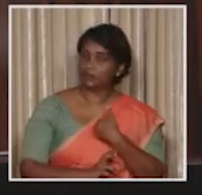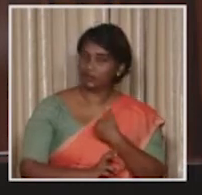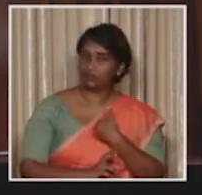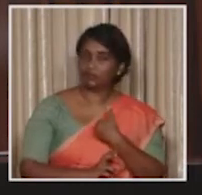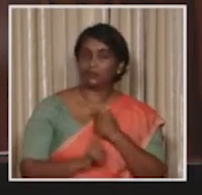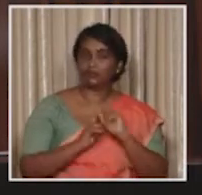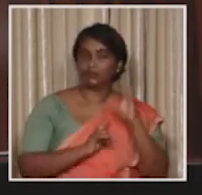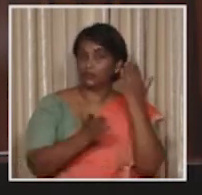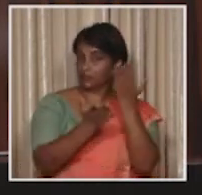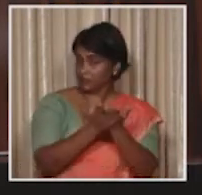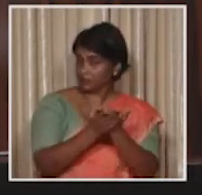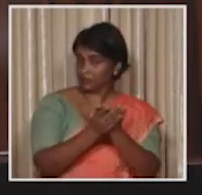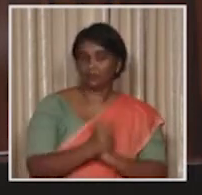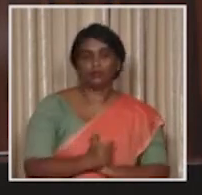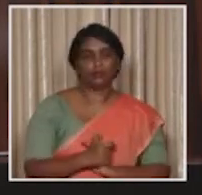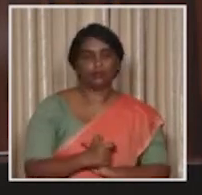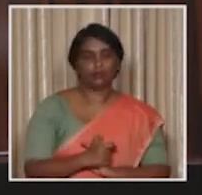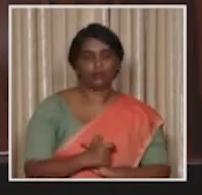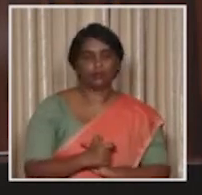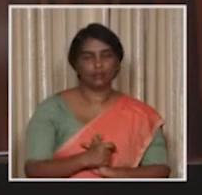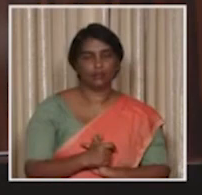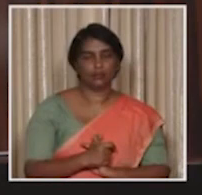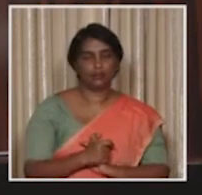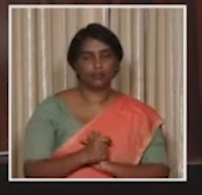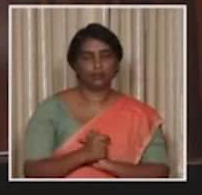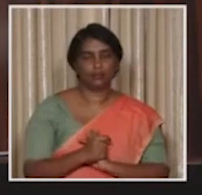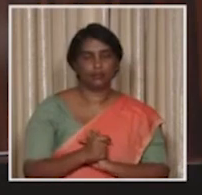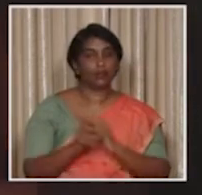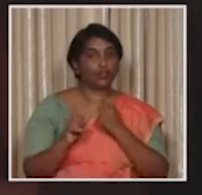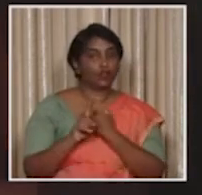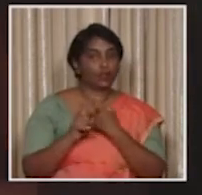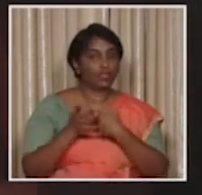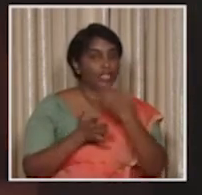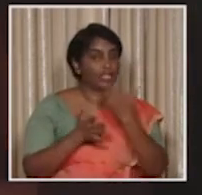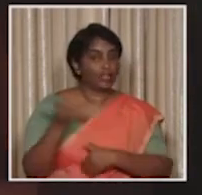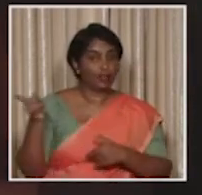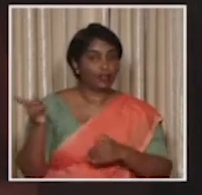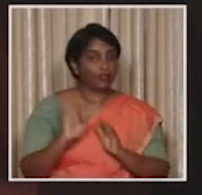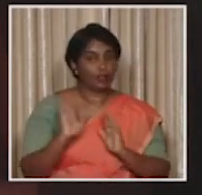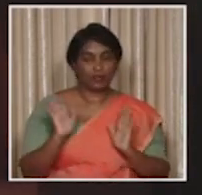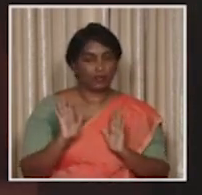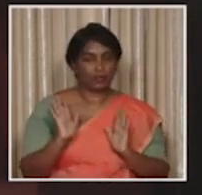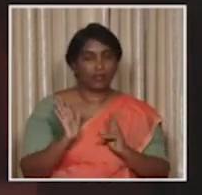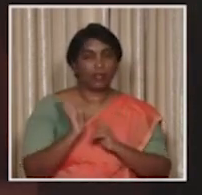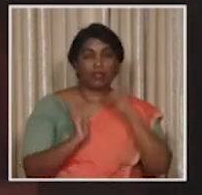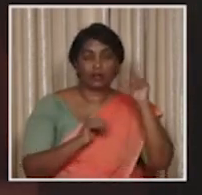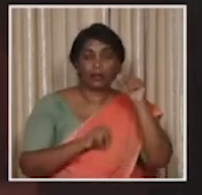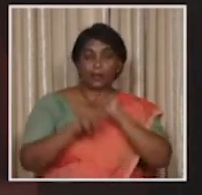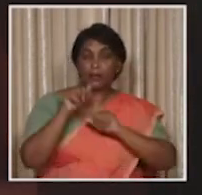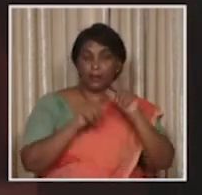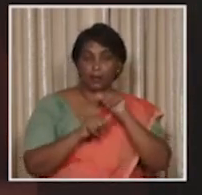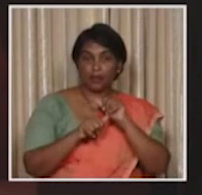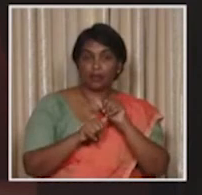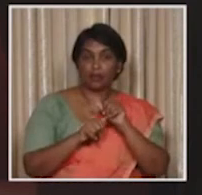හැන්සාඩ් ගත කරේ කුමුදේශ් ලැබොරටරි එකේ වාර්තාව නෙවෙයි, නැෂනල් මෙඩිසින්ස් ක්වලිටි